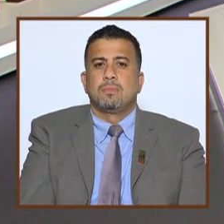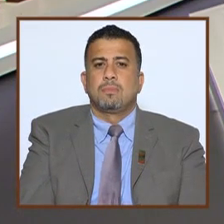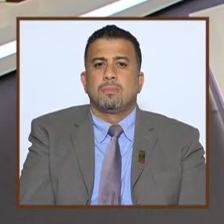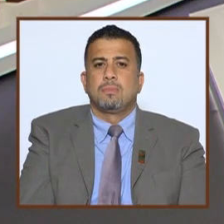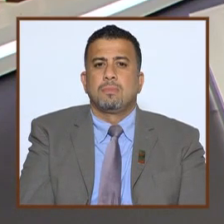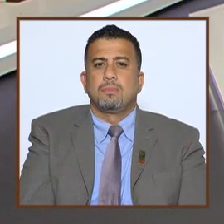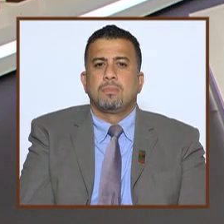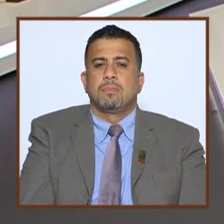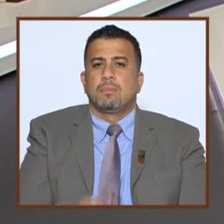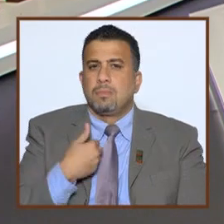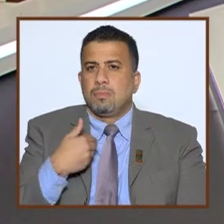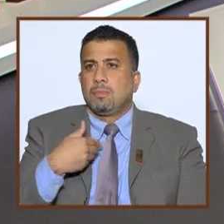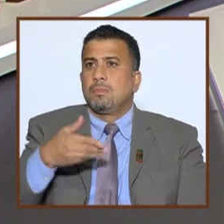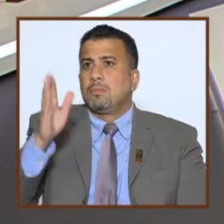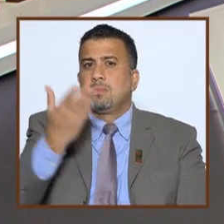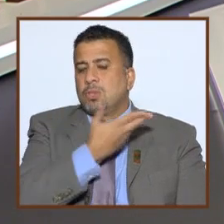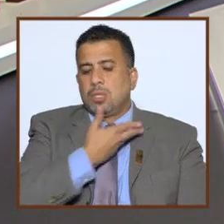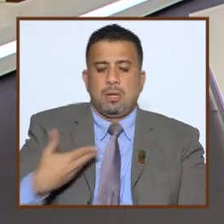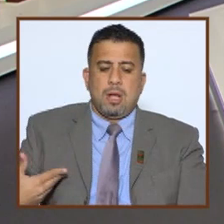رايح الحج